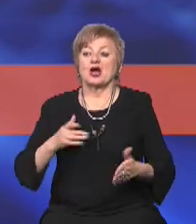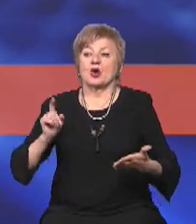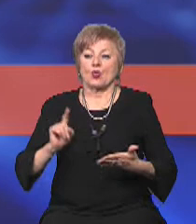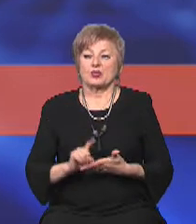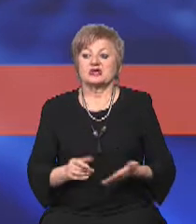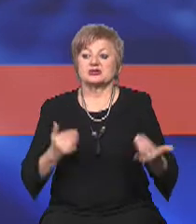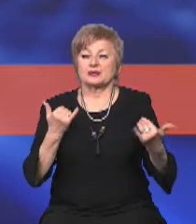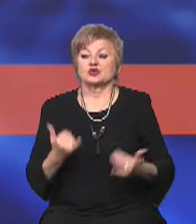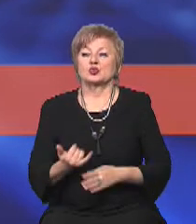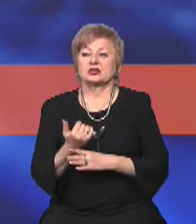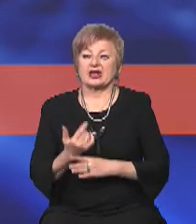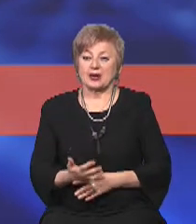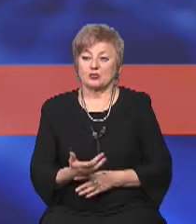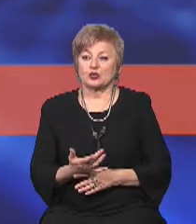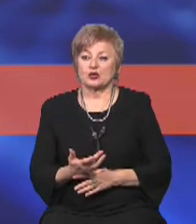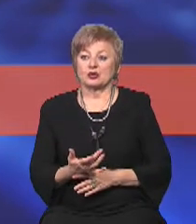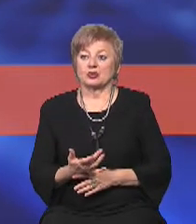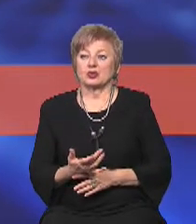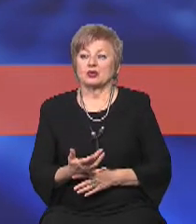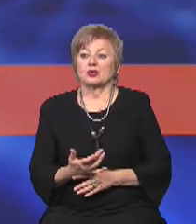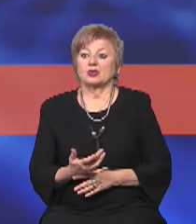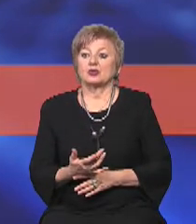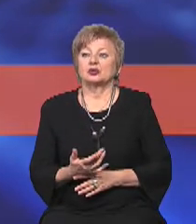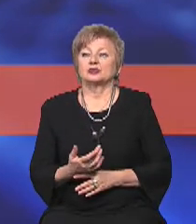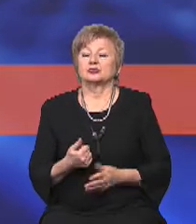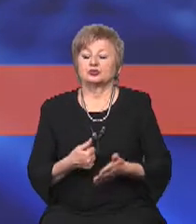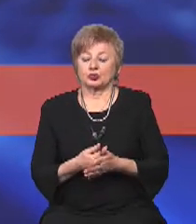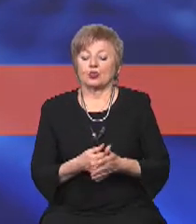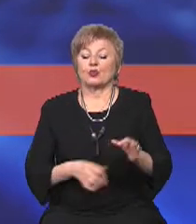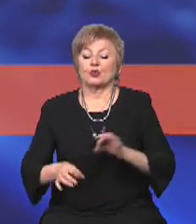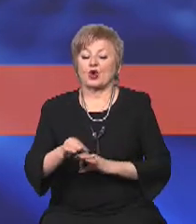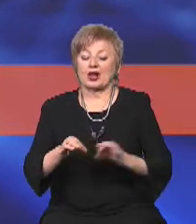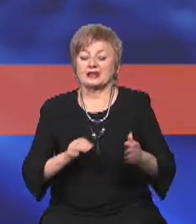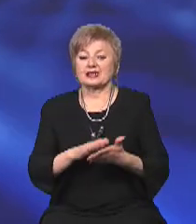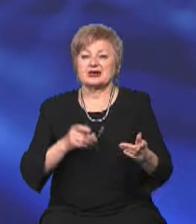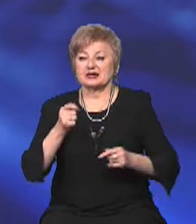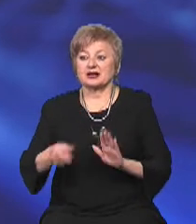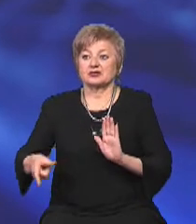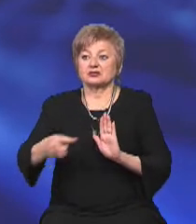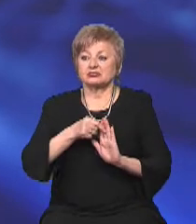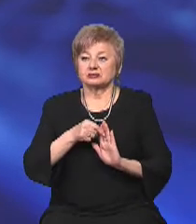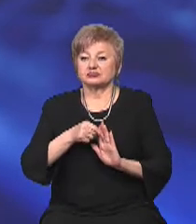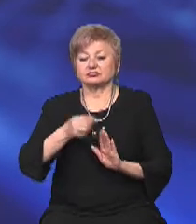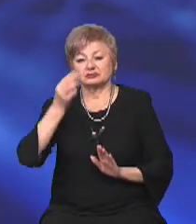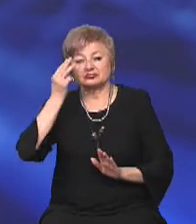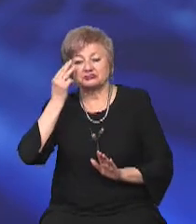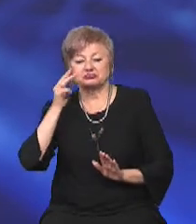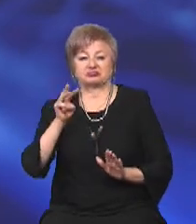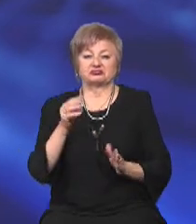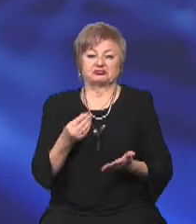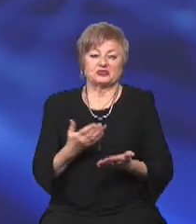обов'язково зараз вимагаємо до самої проектної заявки додавати креслення,